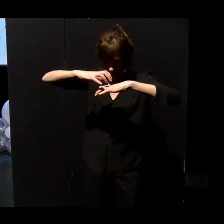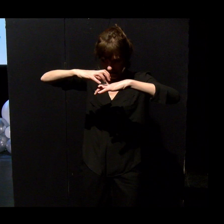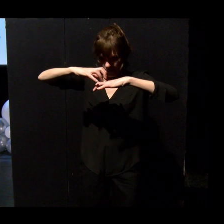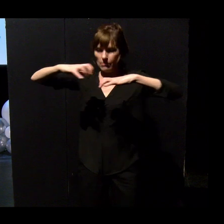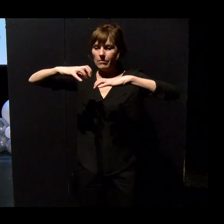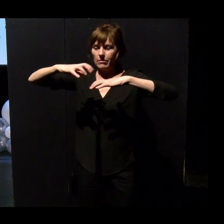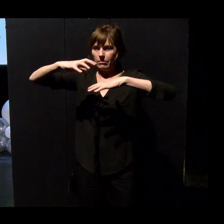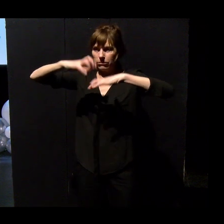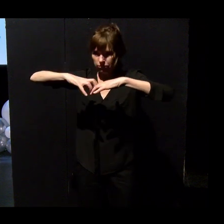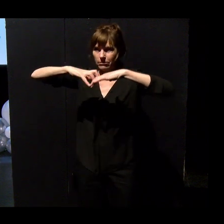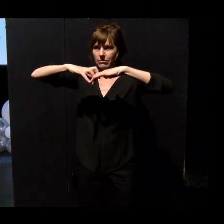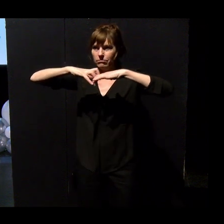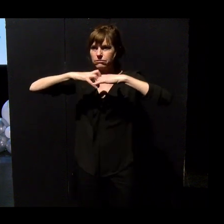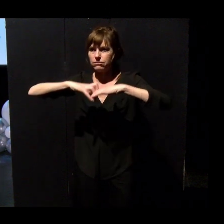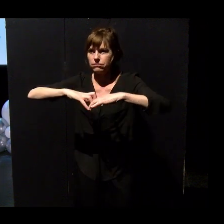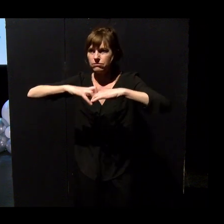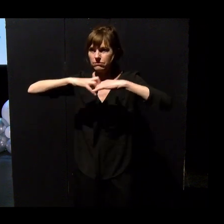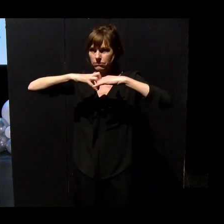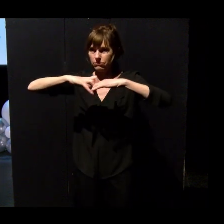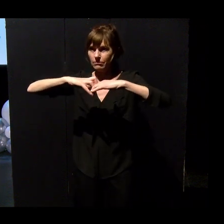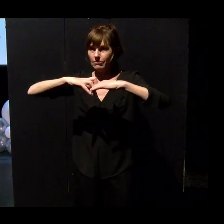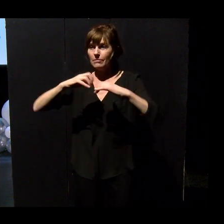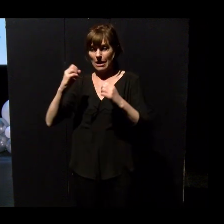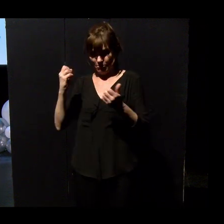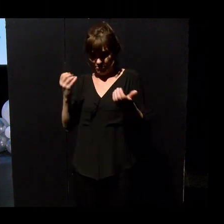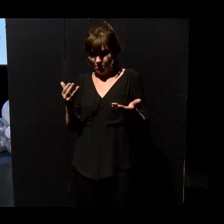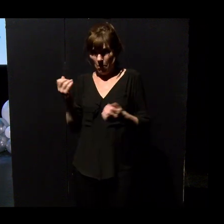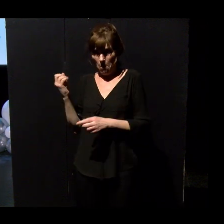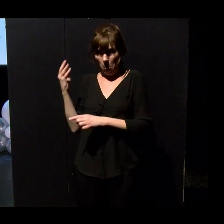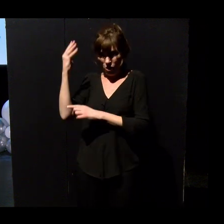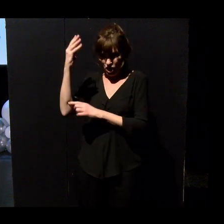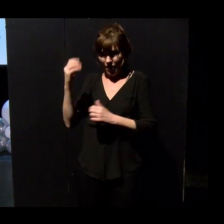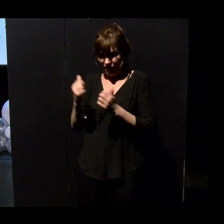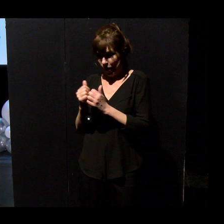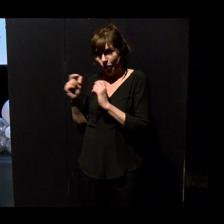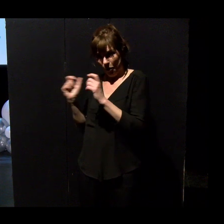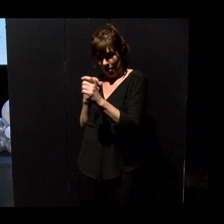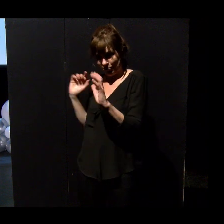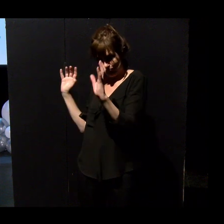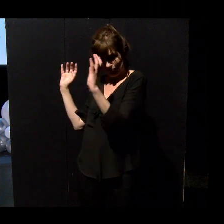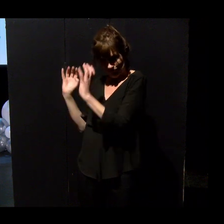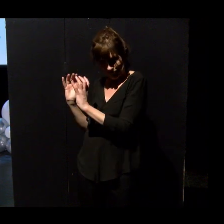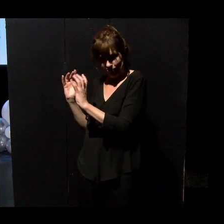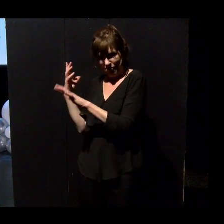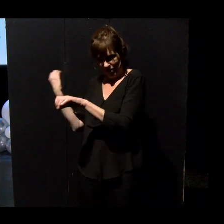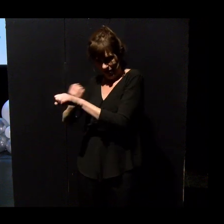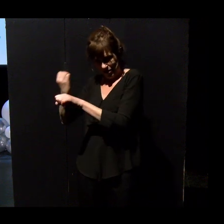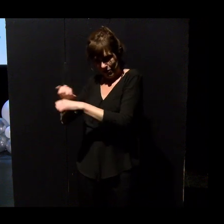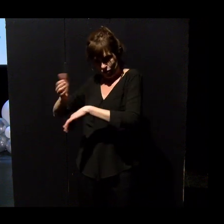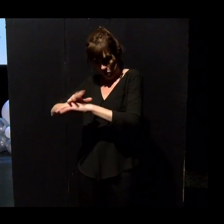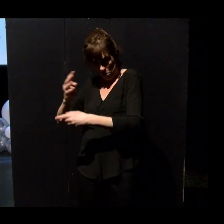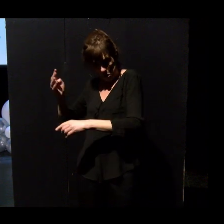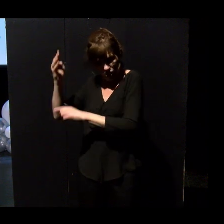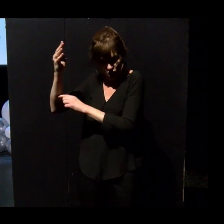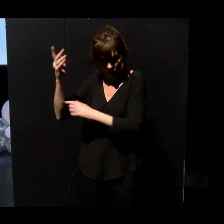entendu. Et c'est le projet que nous avons fait avec mes collègues qui a nécessité en fait vraiment la